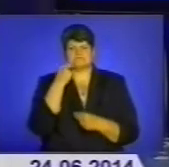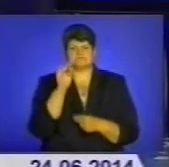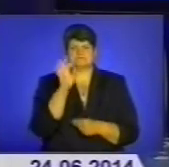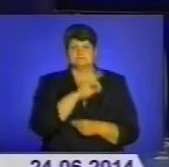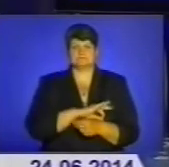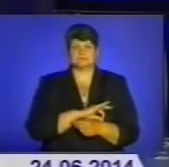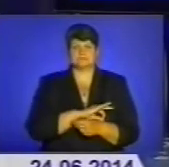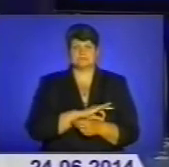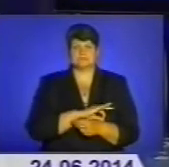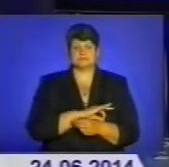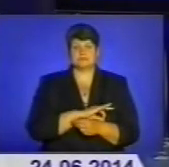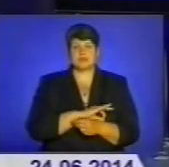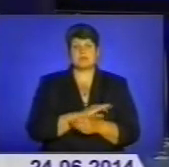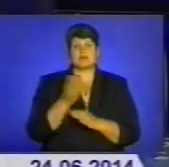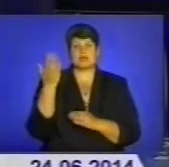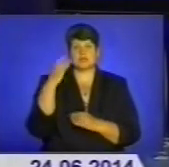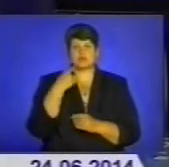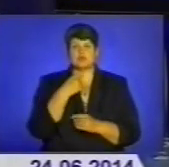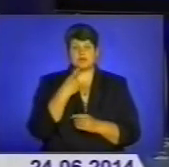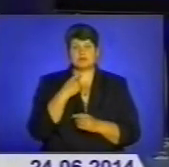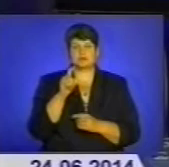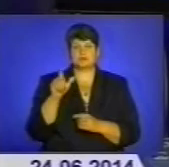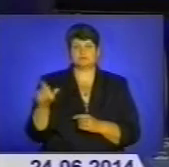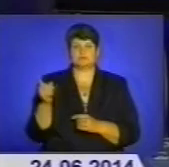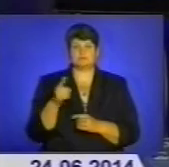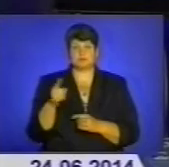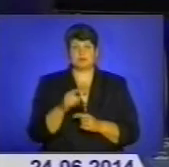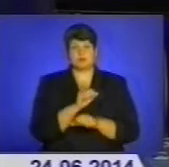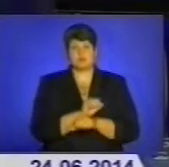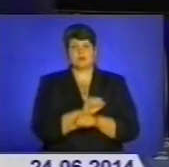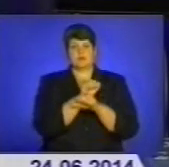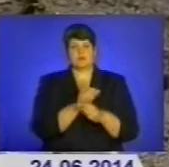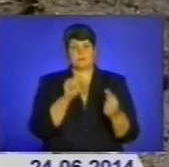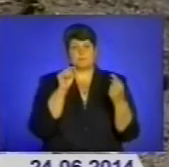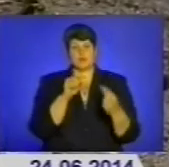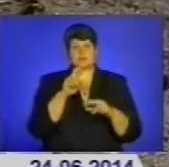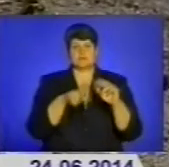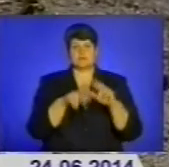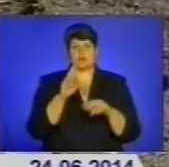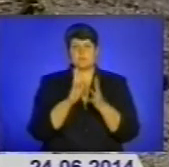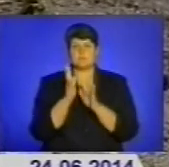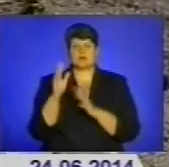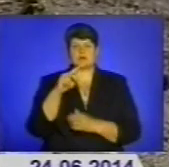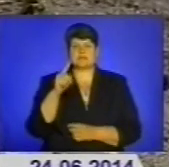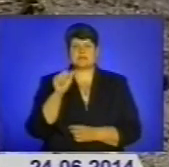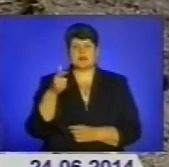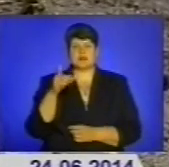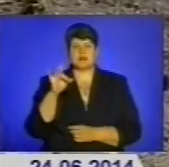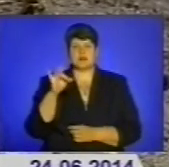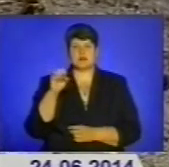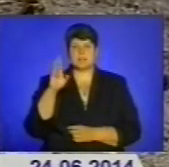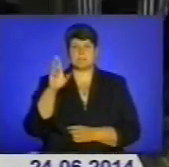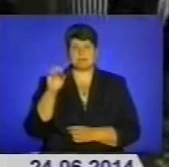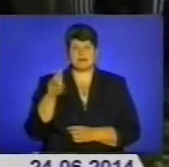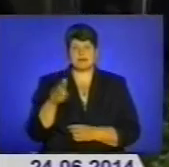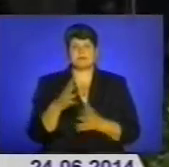Як ми повідомляли раніше, громада Тернополя постала проти забудови парку Загребелля. У суботу активісти більше як